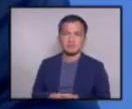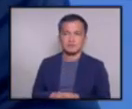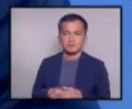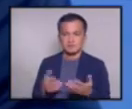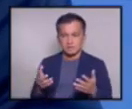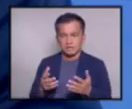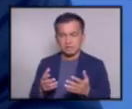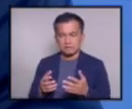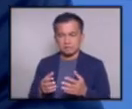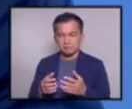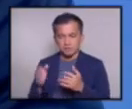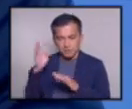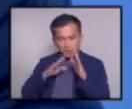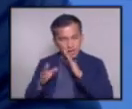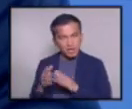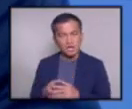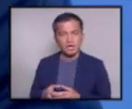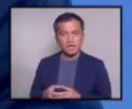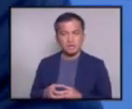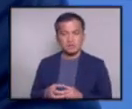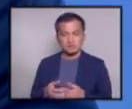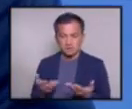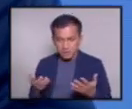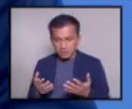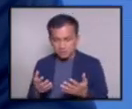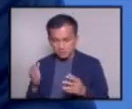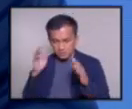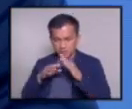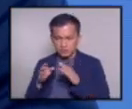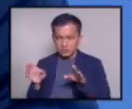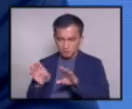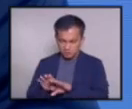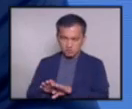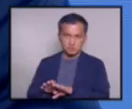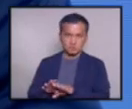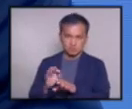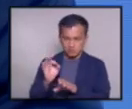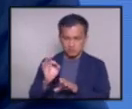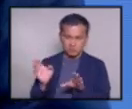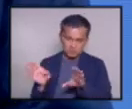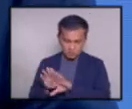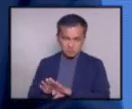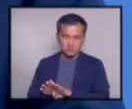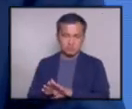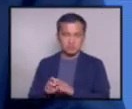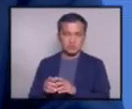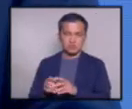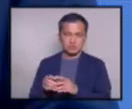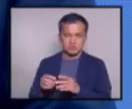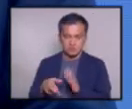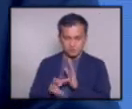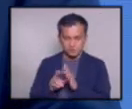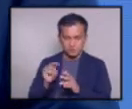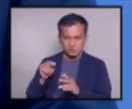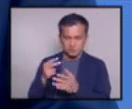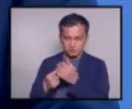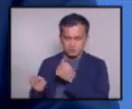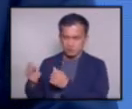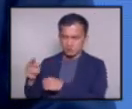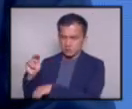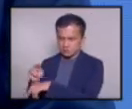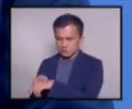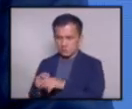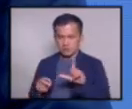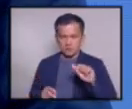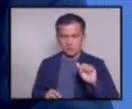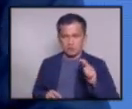bang butas? Kung saan ang butas, close the gap, no? That's why a review is needed by both the national and local